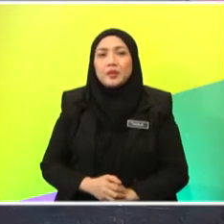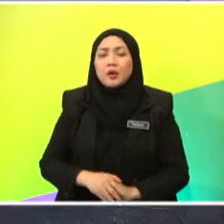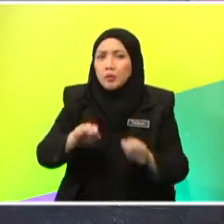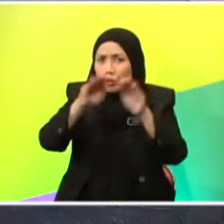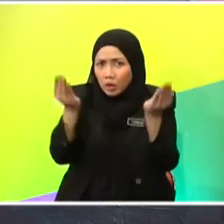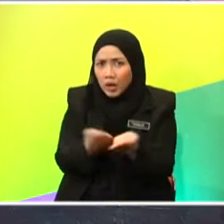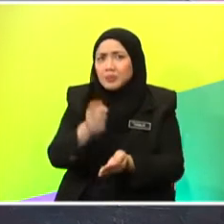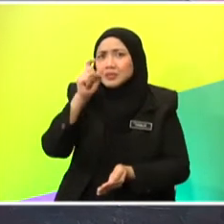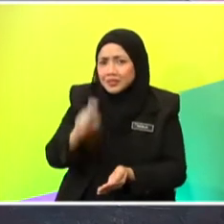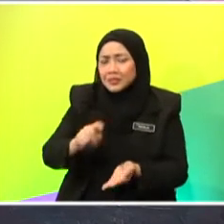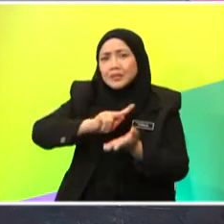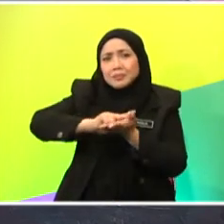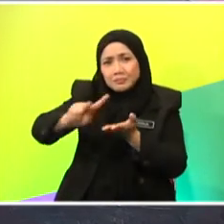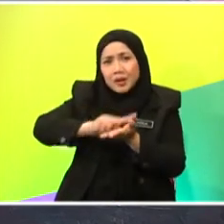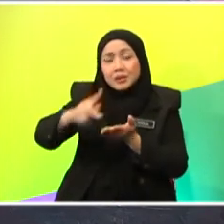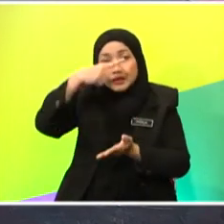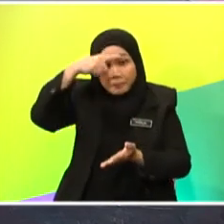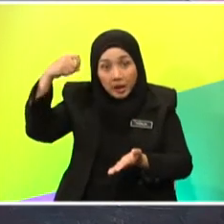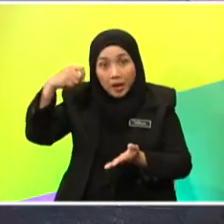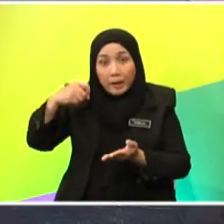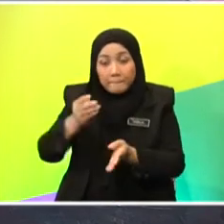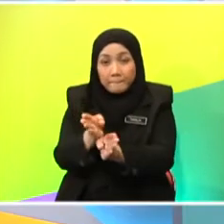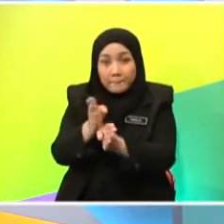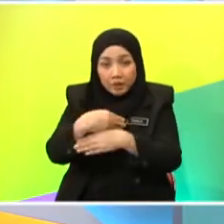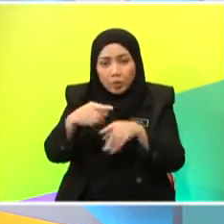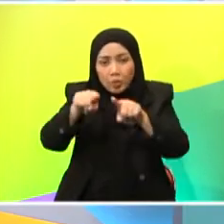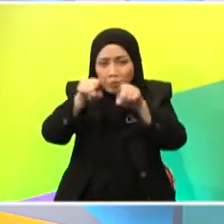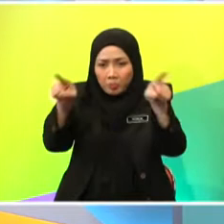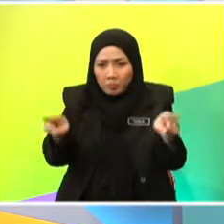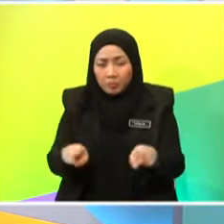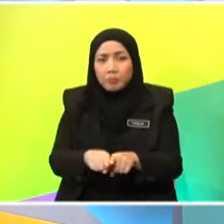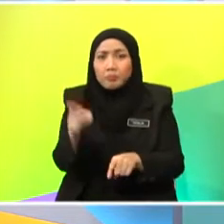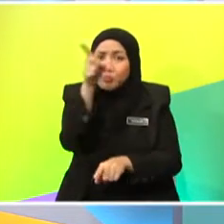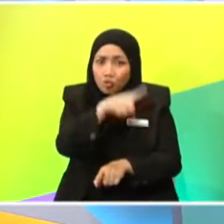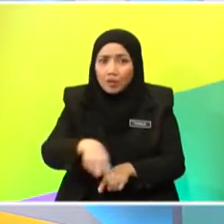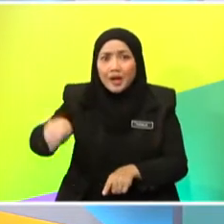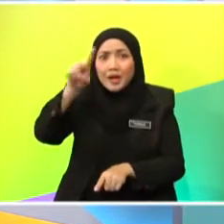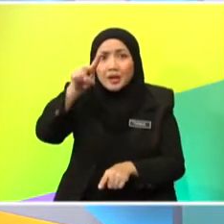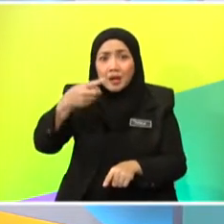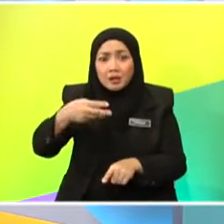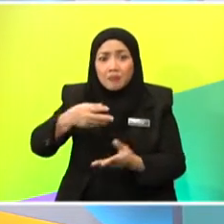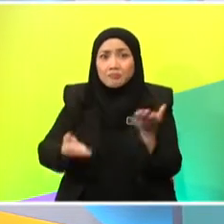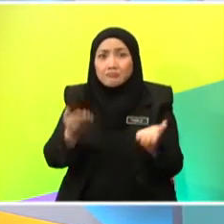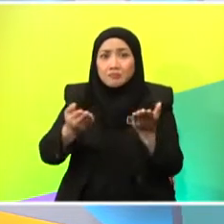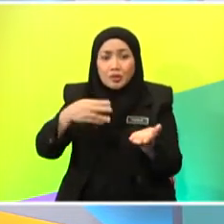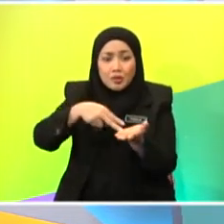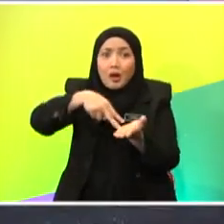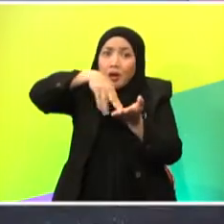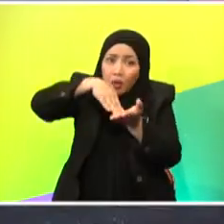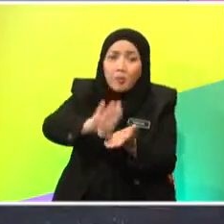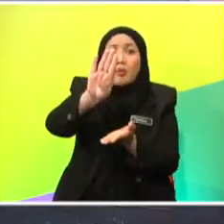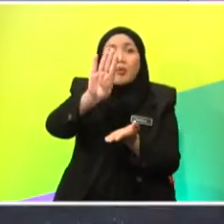sebab bulan ide bentuknya bulat bila beserta di lantai bahaya nanti kalau Ibu Ayah terpijak aku jadi yakin